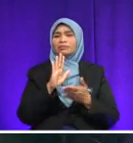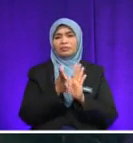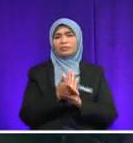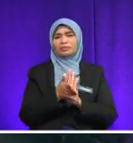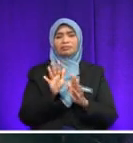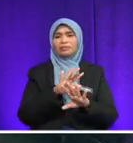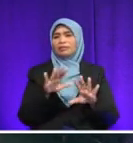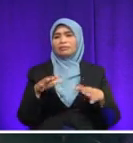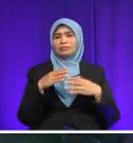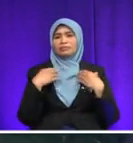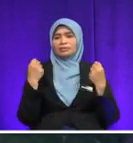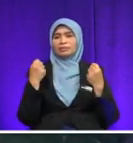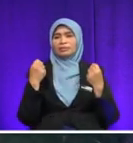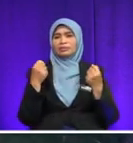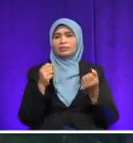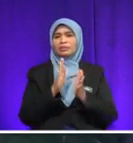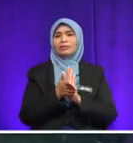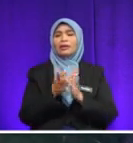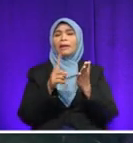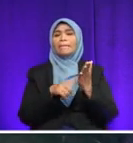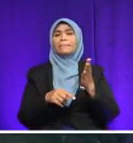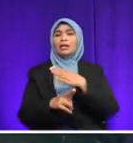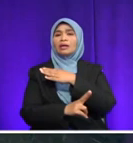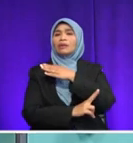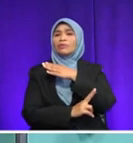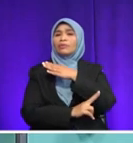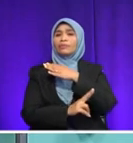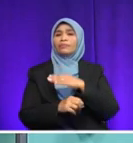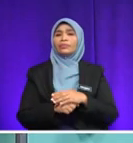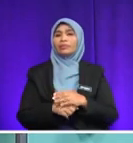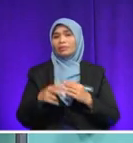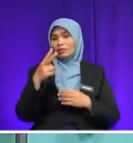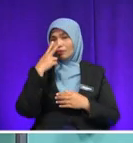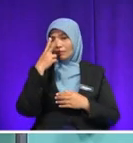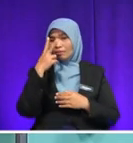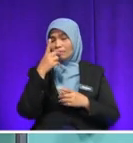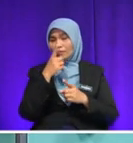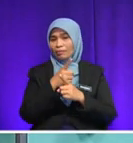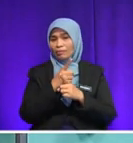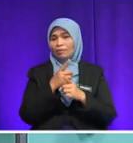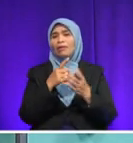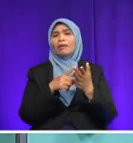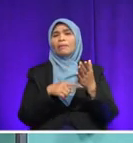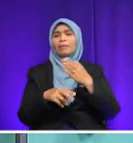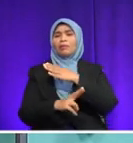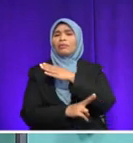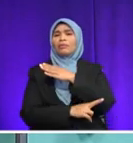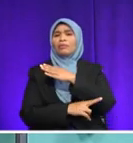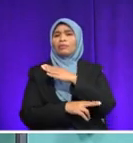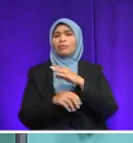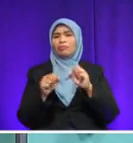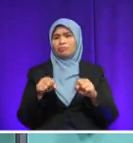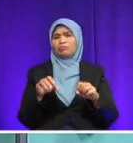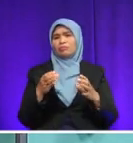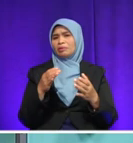so Apakah hukum Hah kita tengok di sini oke murid-murid ya Tengok betul-betul Apakah hukumnya Bolehkah buat saya